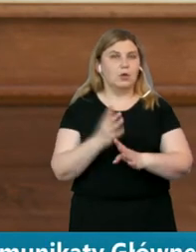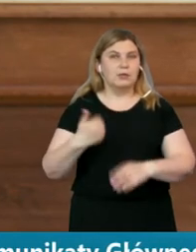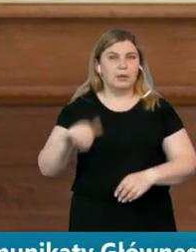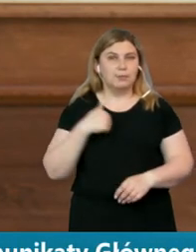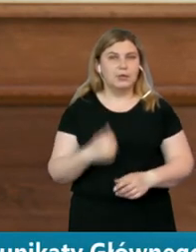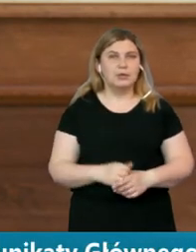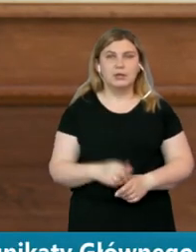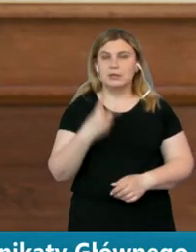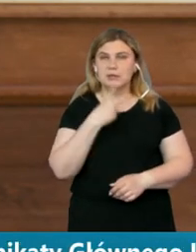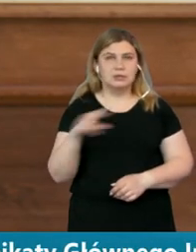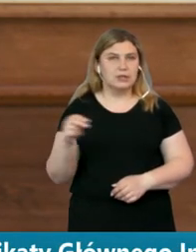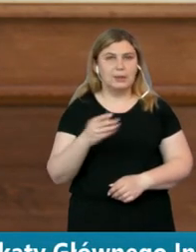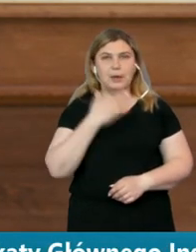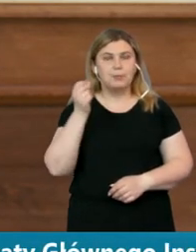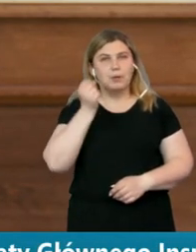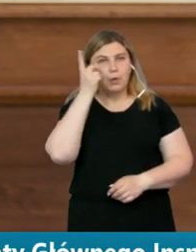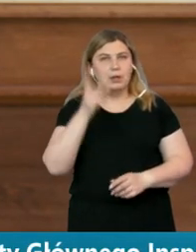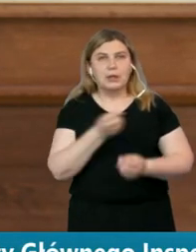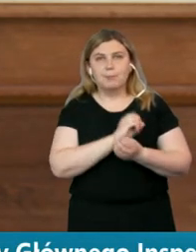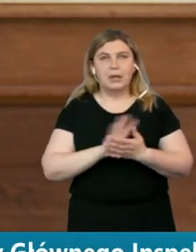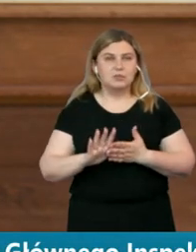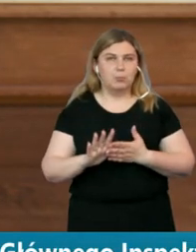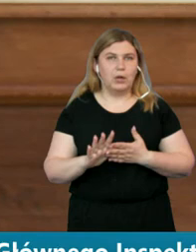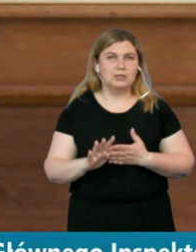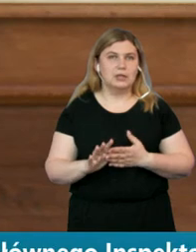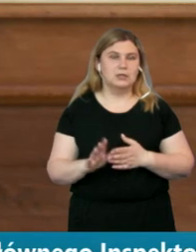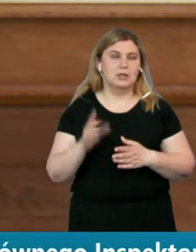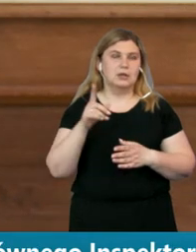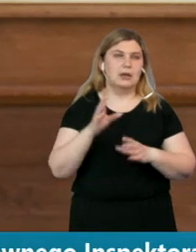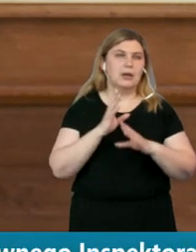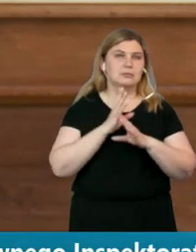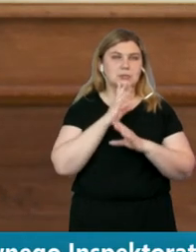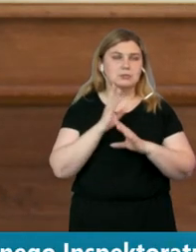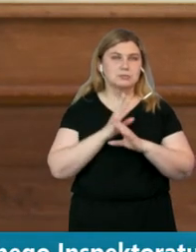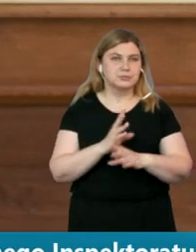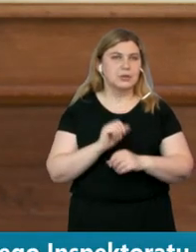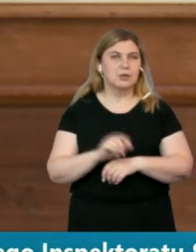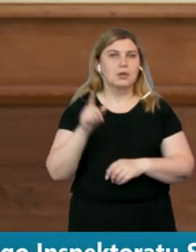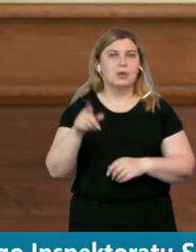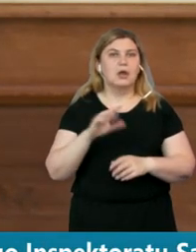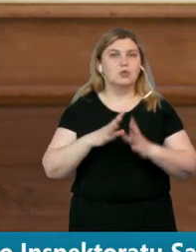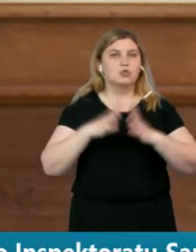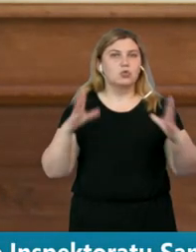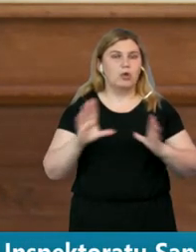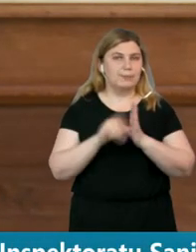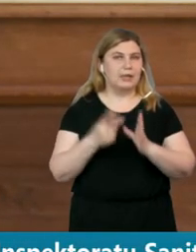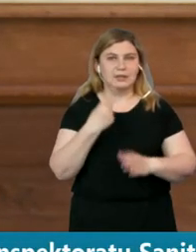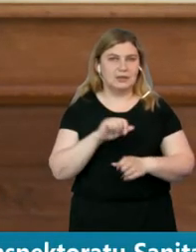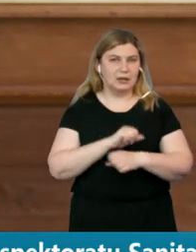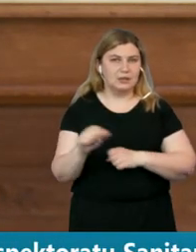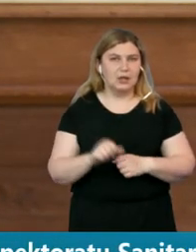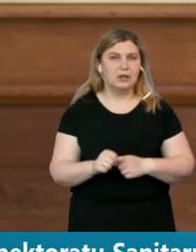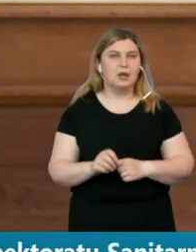Ewo, nie mamy pomysłu na darmową komunikację miejską, dlatego że ona generalnie w dużych miastach się nie sprawdza.